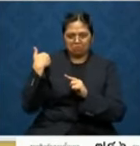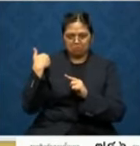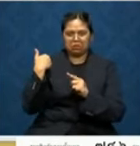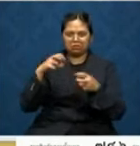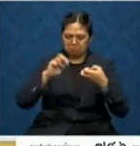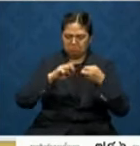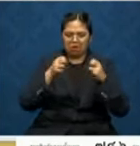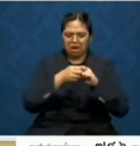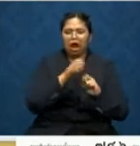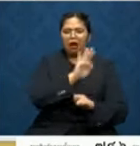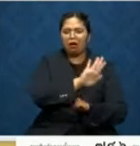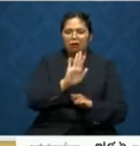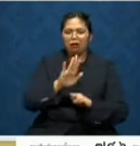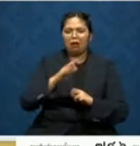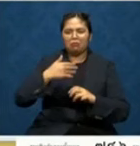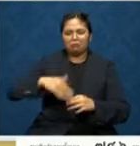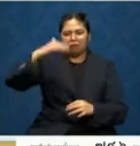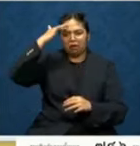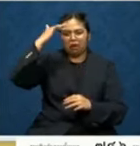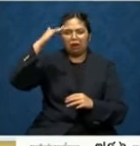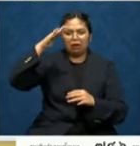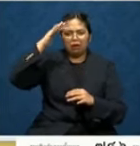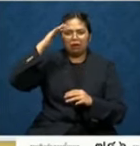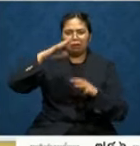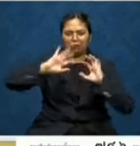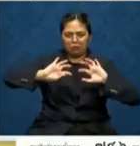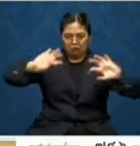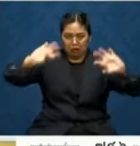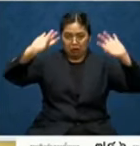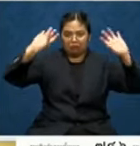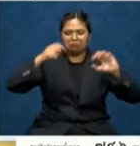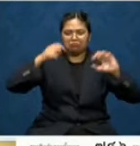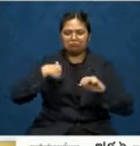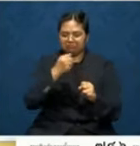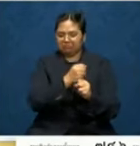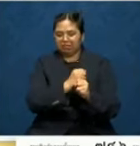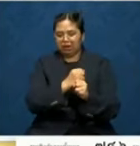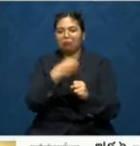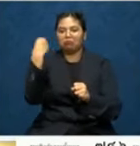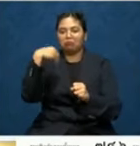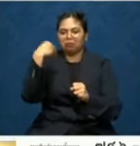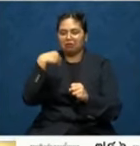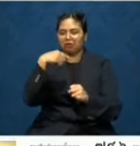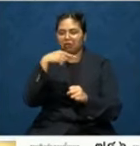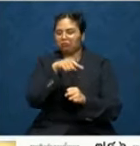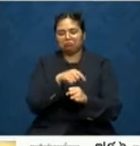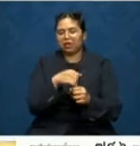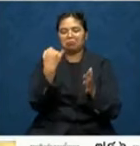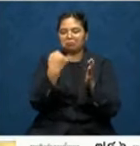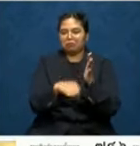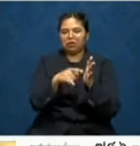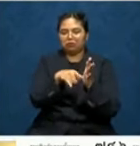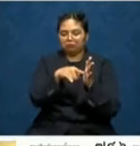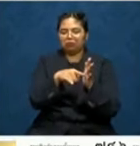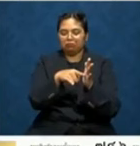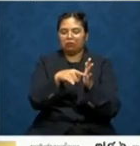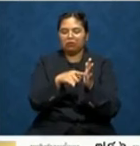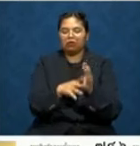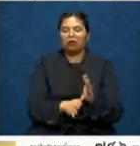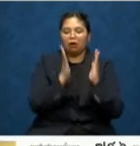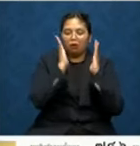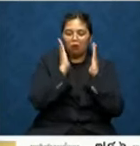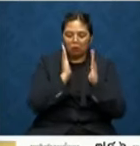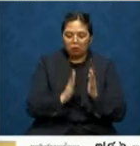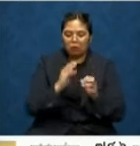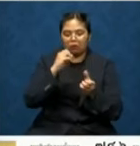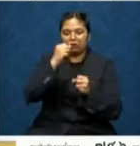จรณที่ของรัฐติดเพราะนิสัยที่ทำใส่งทไมถกต้องแล้วกสรางคามเจ็บชำน้ใจให้การตำรจน